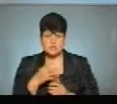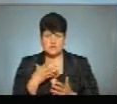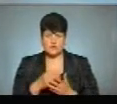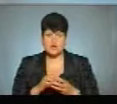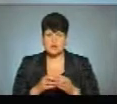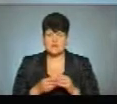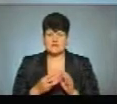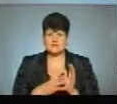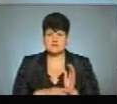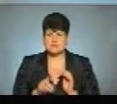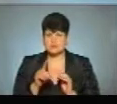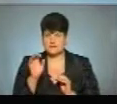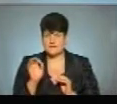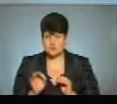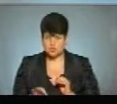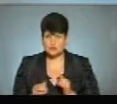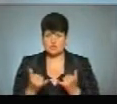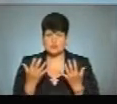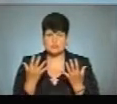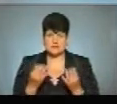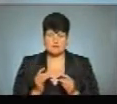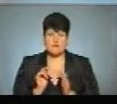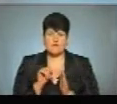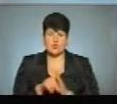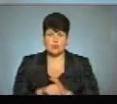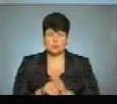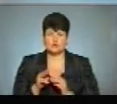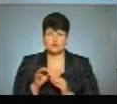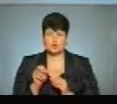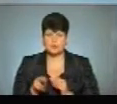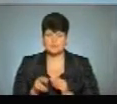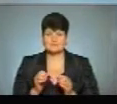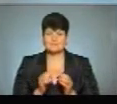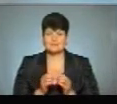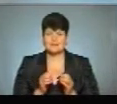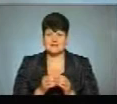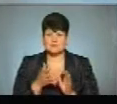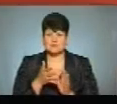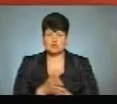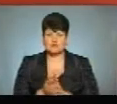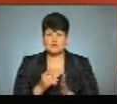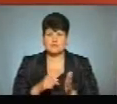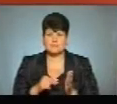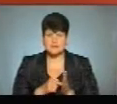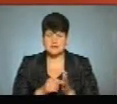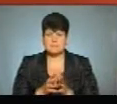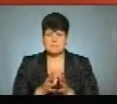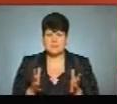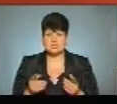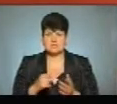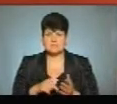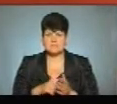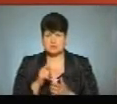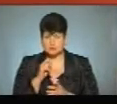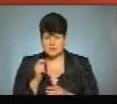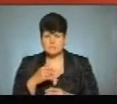результати на 81%, і на сьогоднішній день ми входимо в топ-10 найбільш прозорих міст зі 100 найбільших міст України.